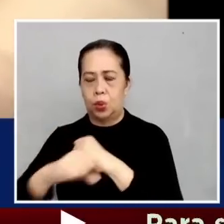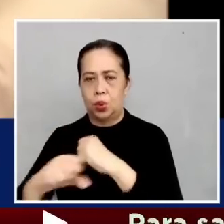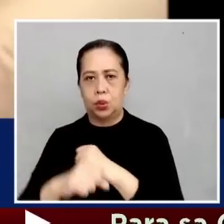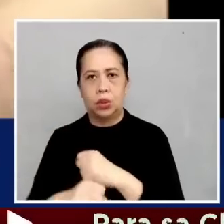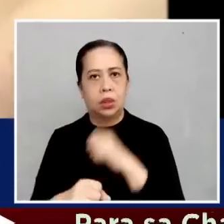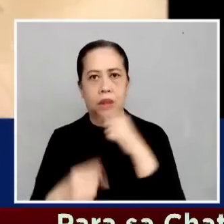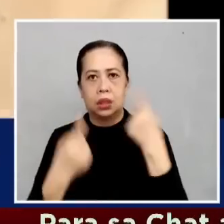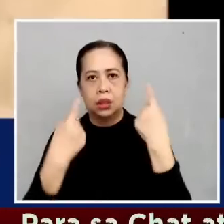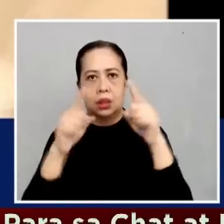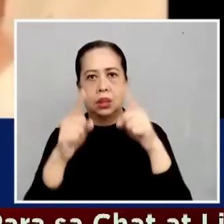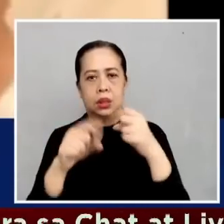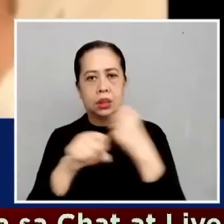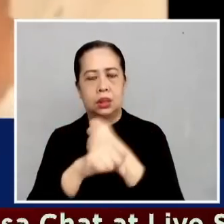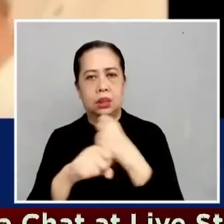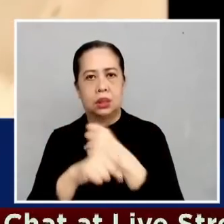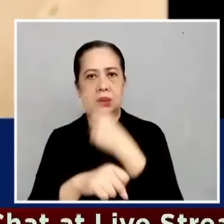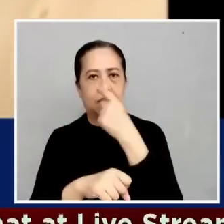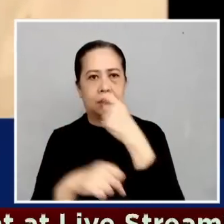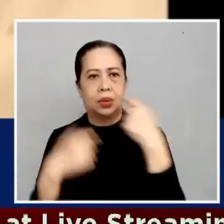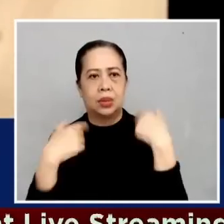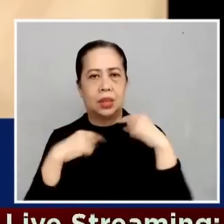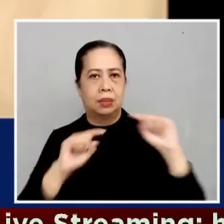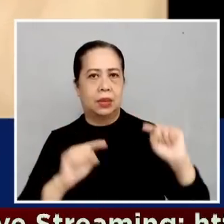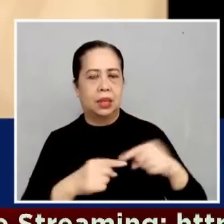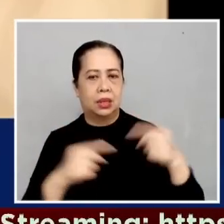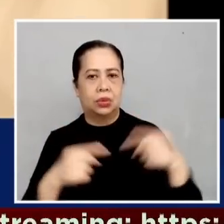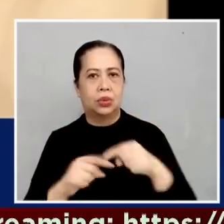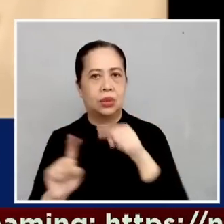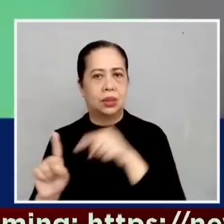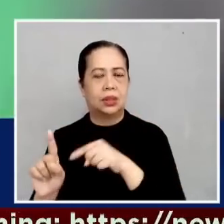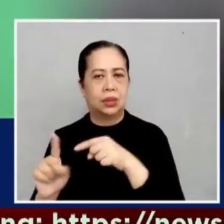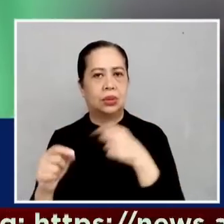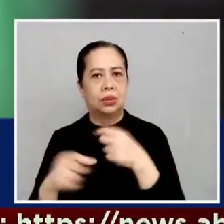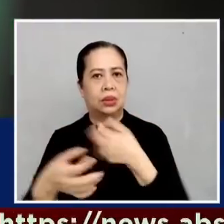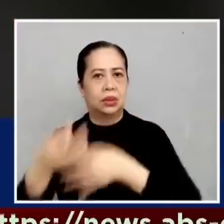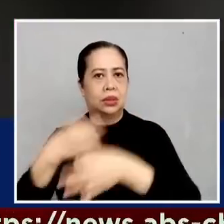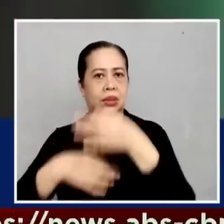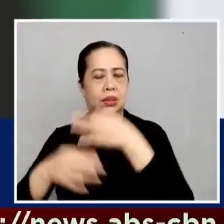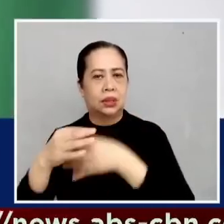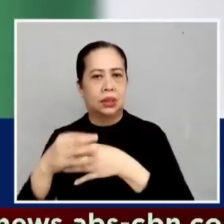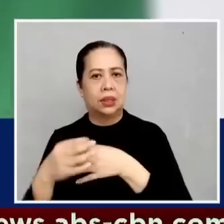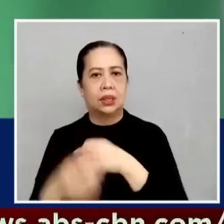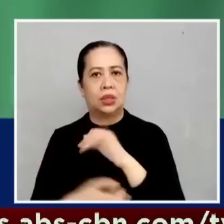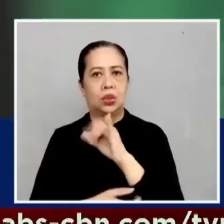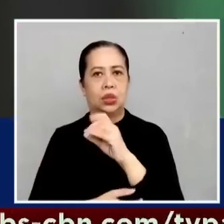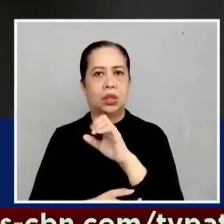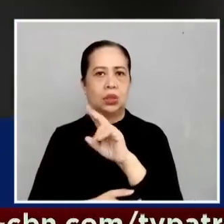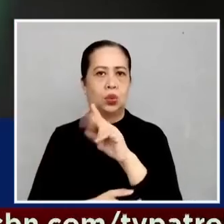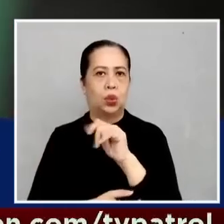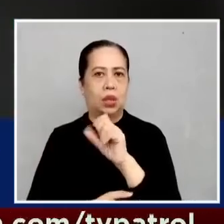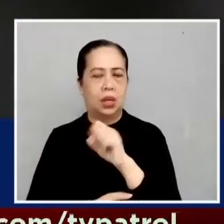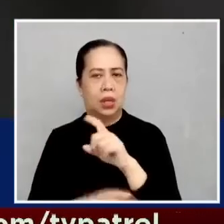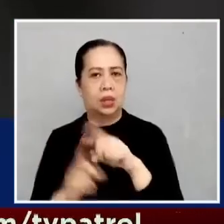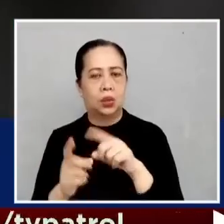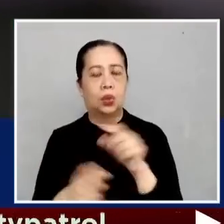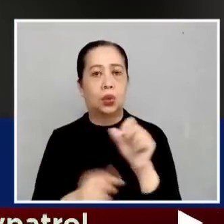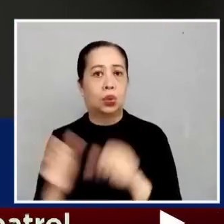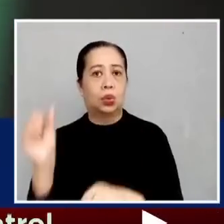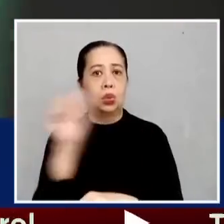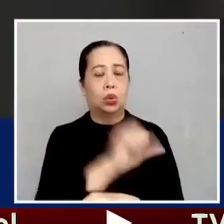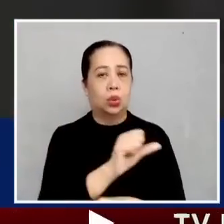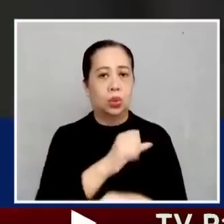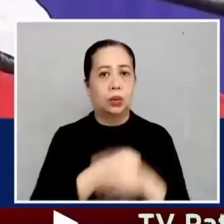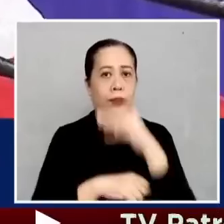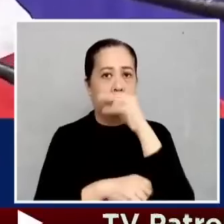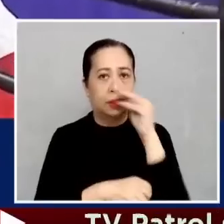ang nasabing laban dahil nagkaroon ng injury si Spence. Pinalitan siya ni Yordenis Ugas na tumalo kay